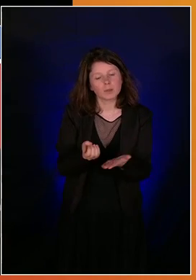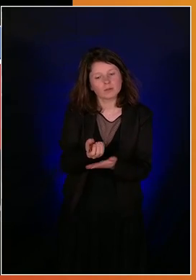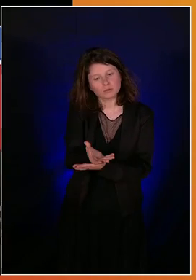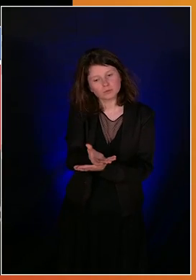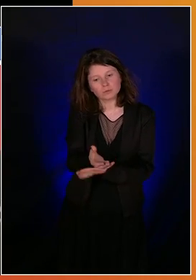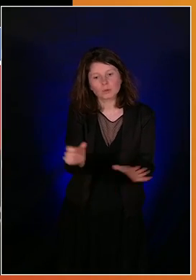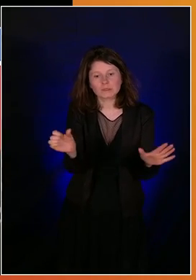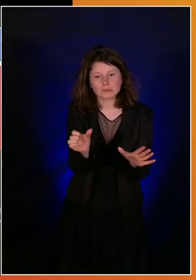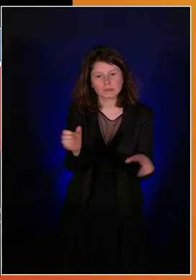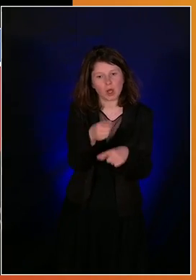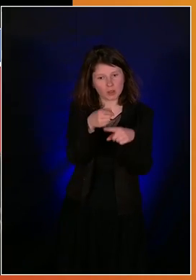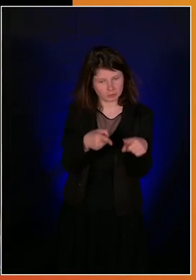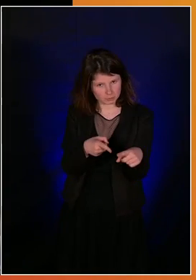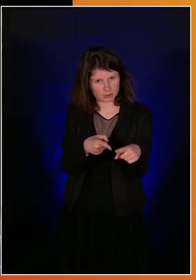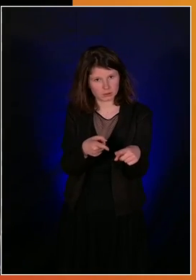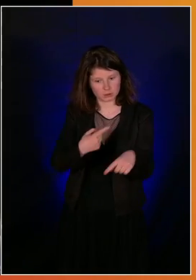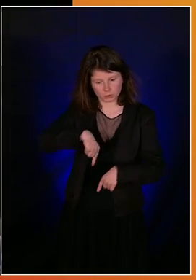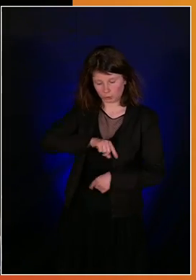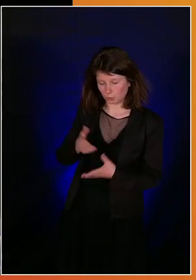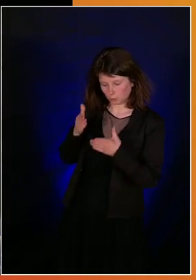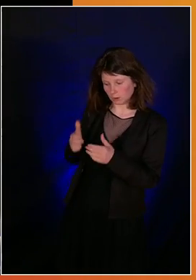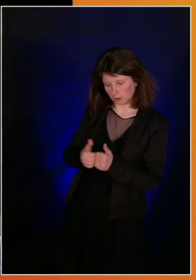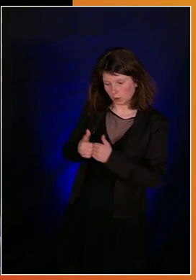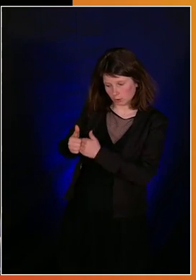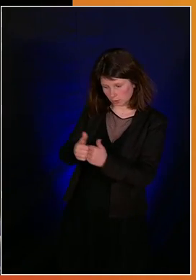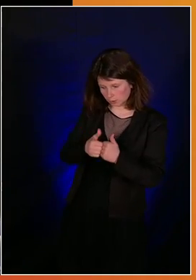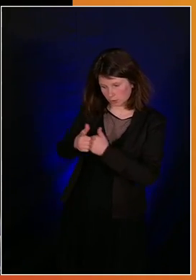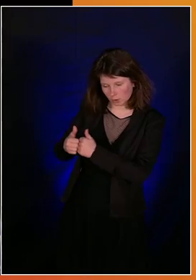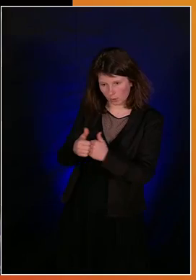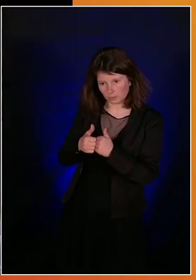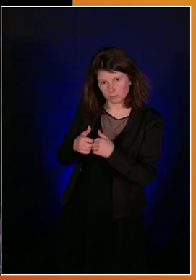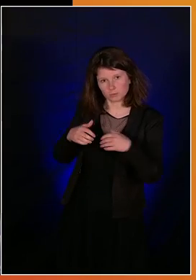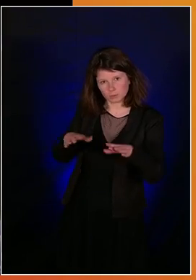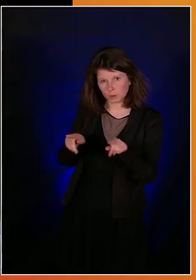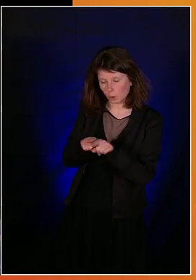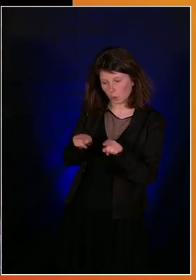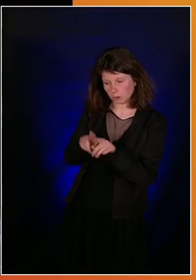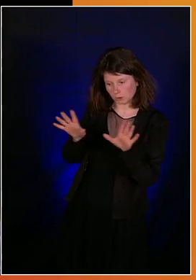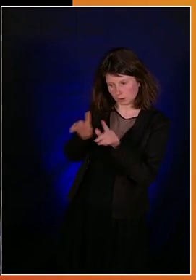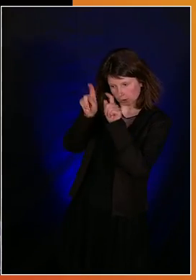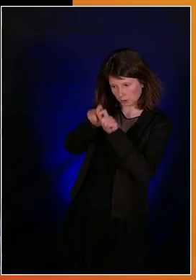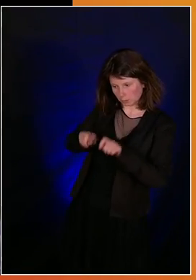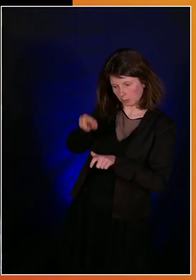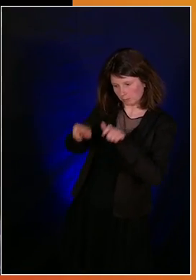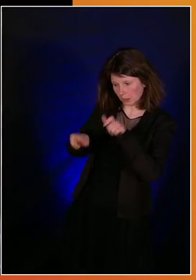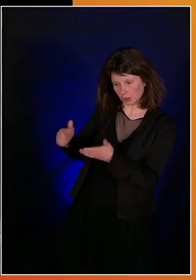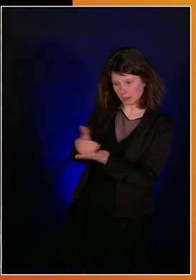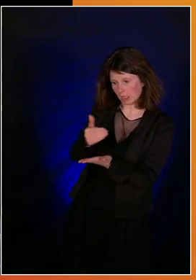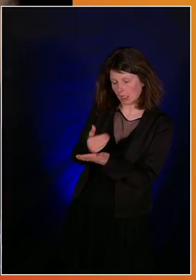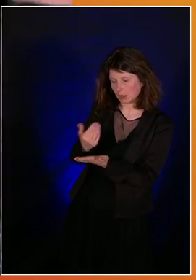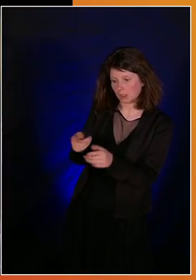comme nous en avons décidé ensemble et et surtout par le respect que nous devons à ces à ces salariés aussi